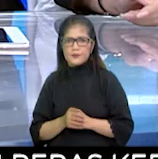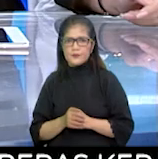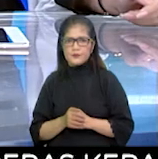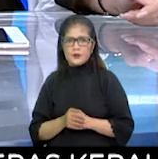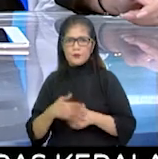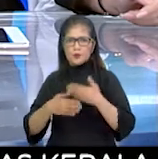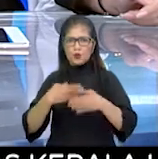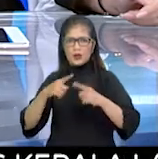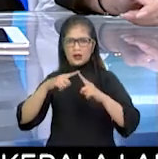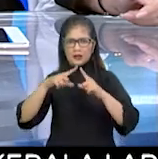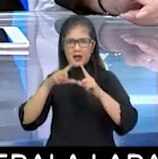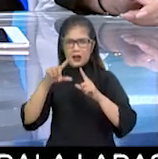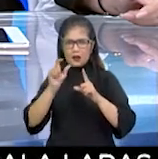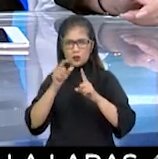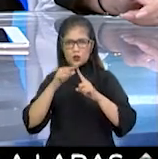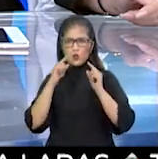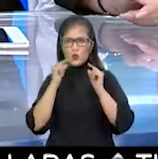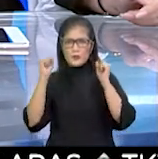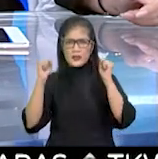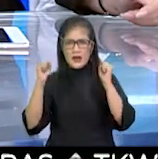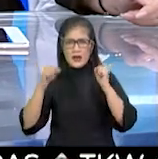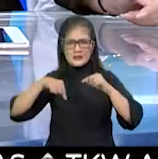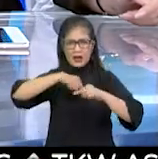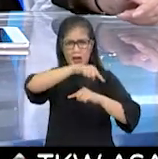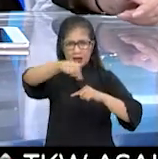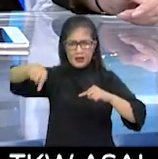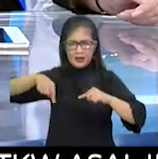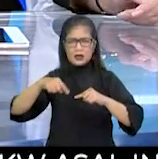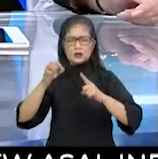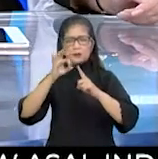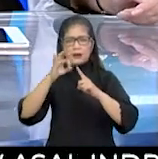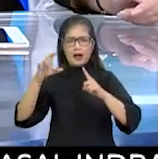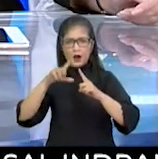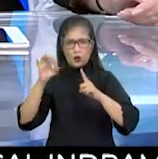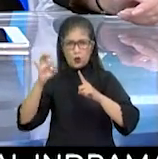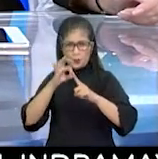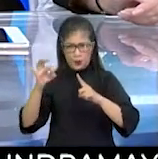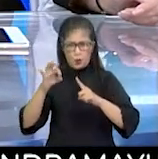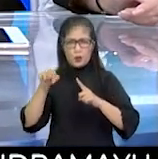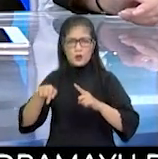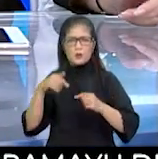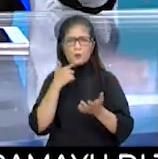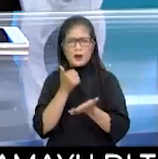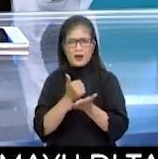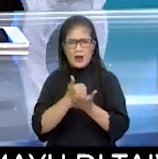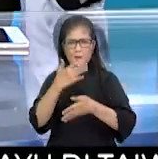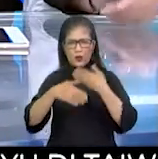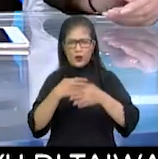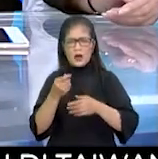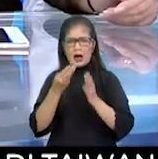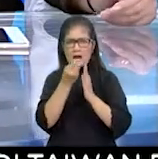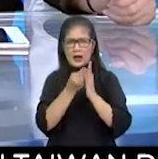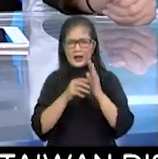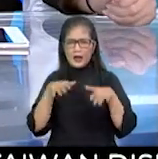Proyek talut penyangga jalan Lingkar Timur Kota Palopo, Sulawesi Selatan retak. Pondasi talut rapuh padahal proyek ini menelan anggaran